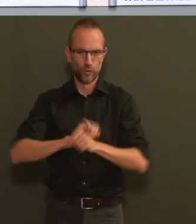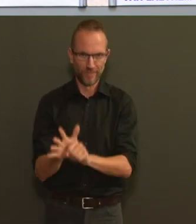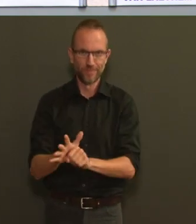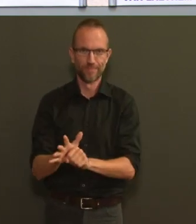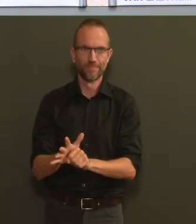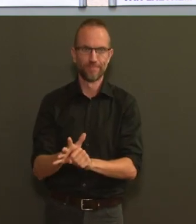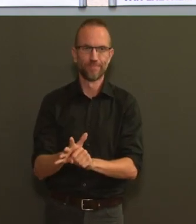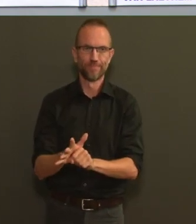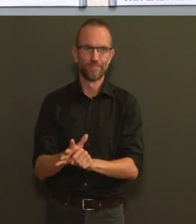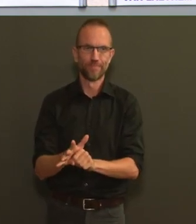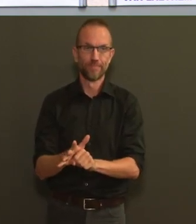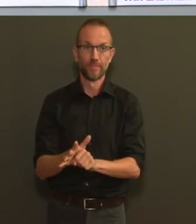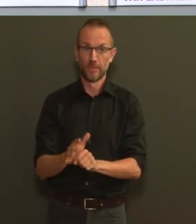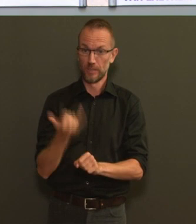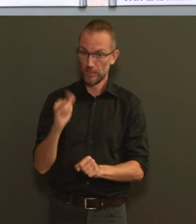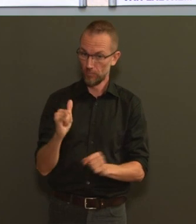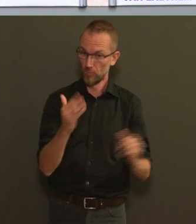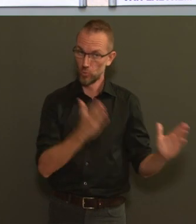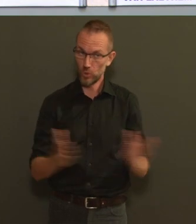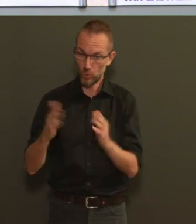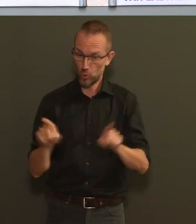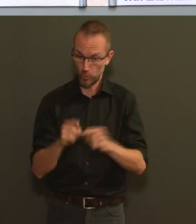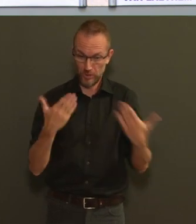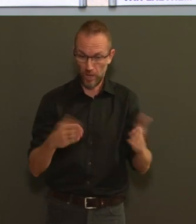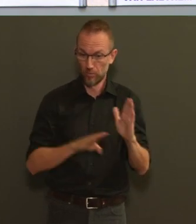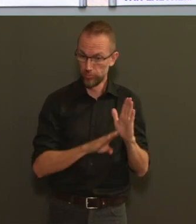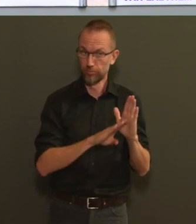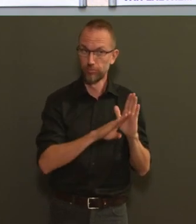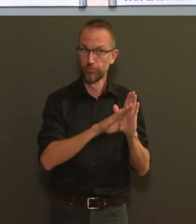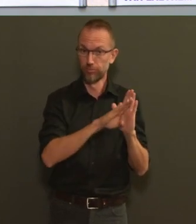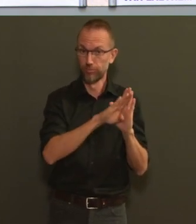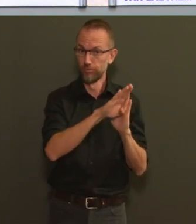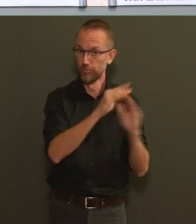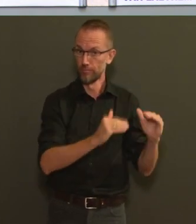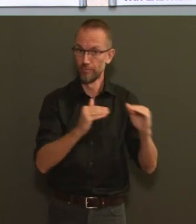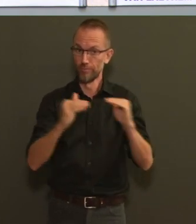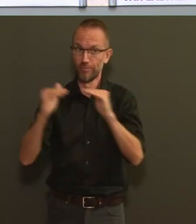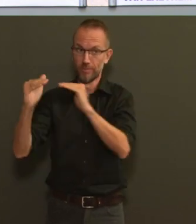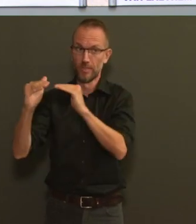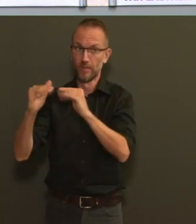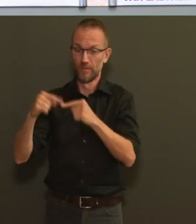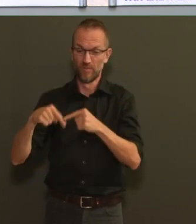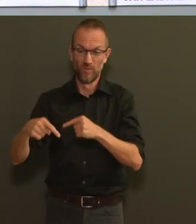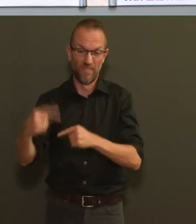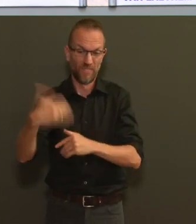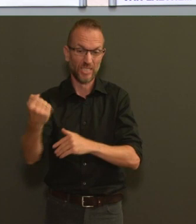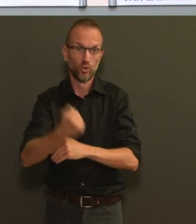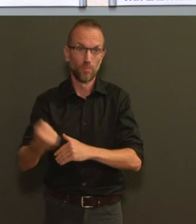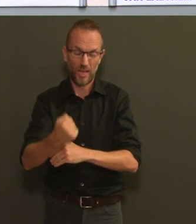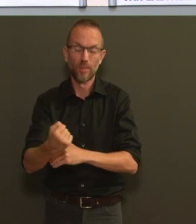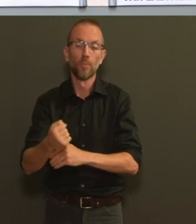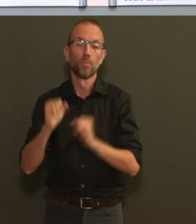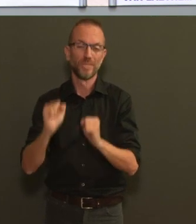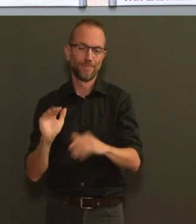Si l'augmentation se poursuit telle qu'elle, nous pourrions enregistrer à la fin de cette semaine 10 000 nouveaux cas